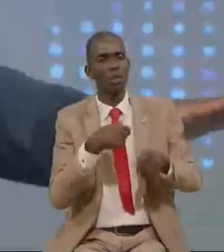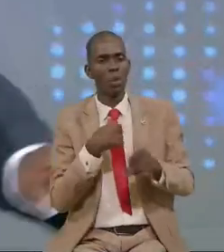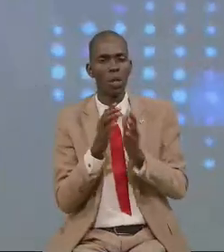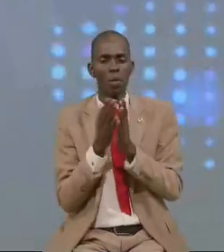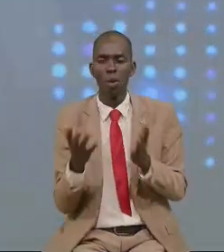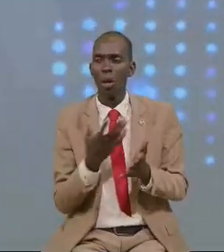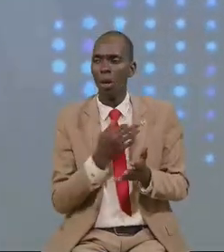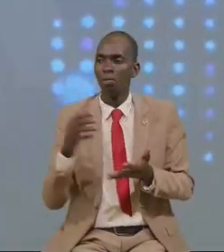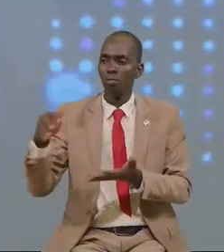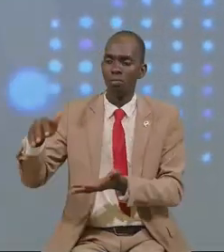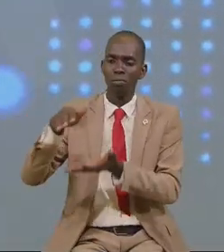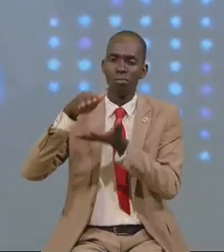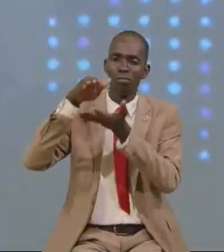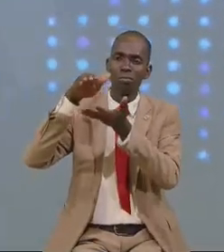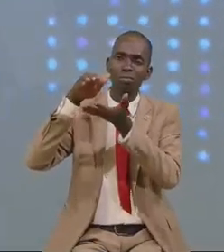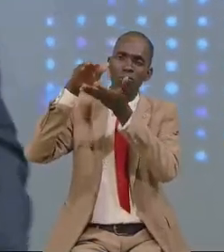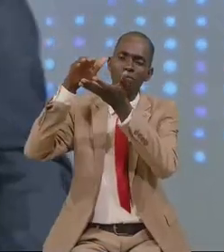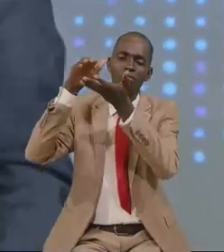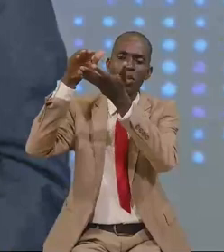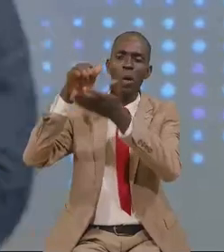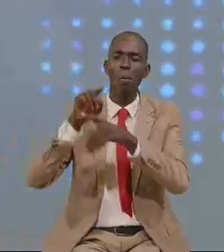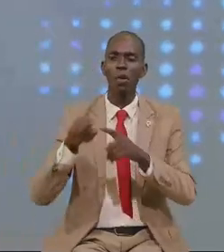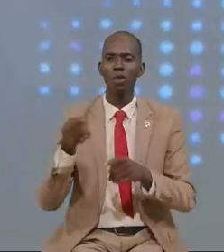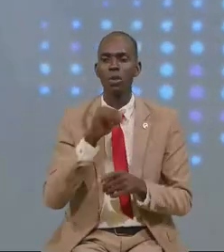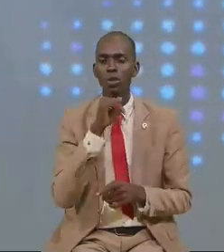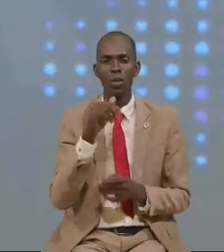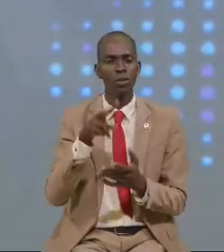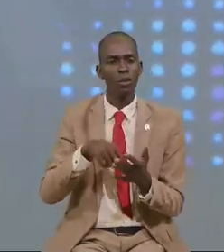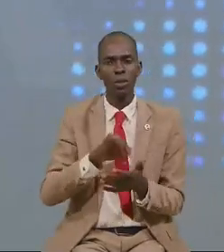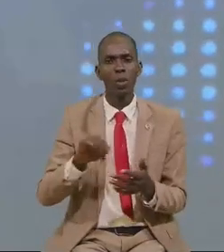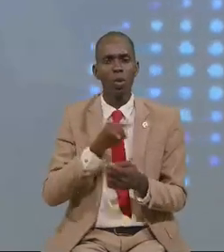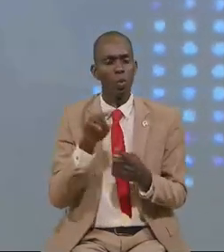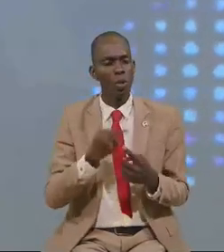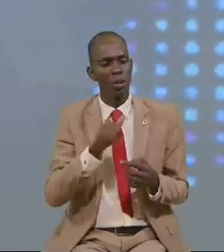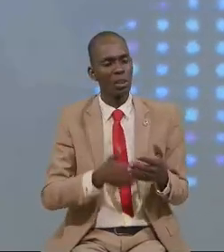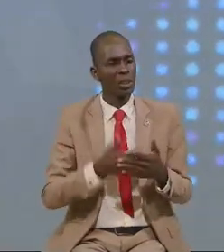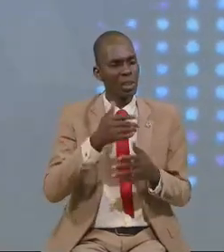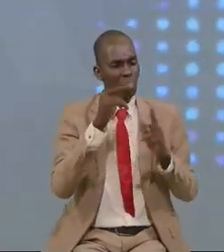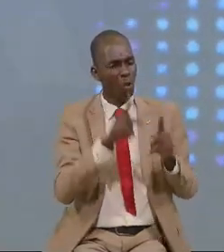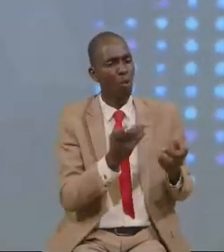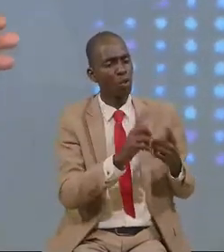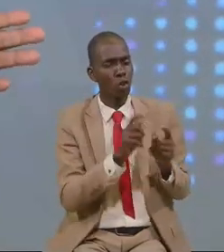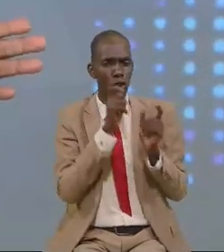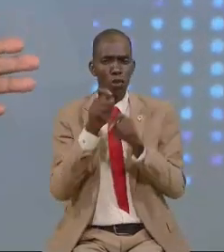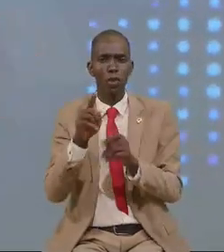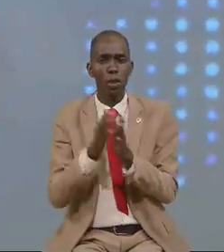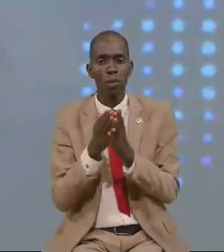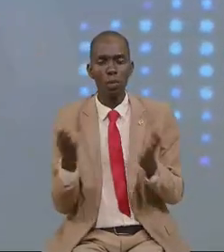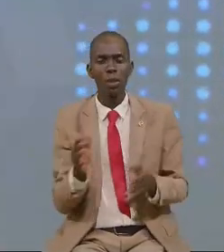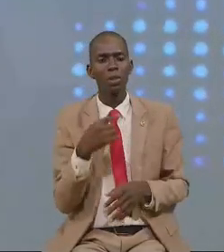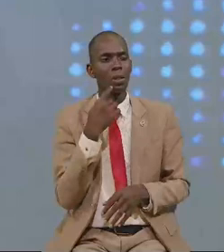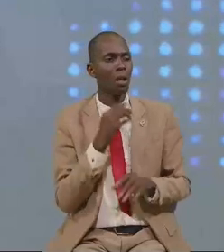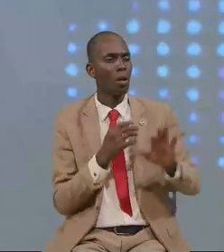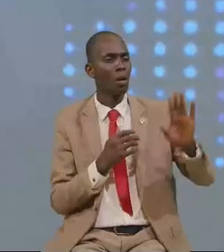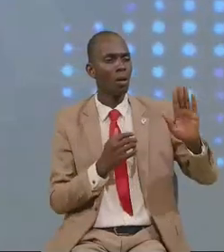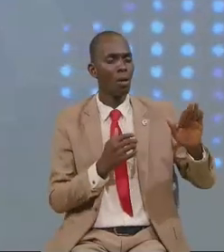est là-bas. Quand est-ce que tu vas aller? Quand la personne veut te donner un livre, pourquoi ne pas dire, oh, tout ce qu'on m'a donné, je